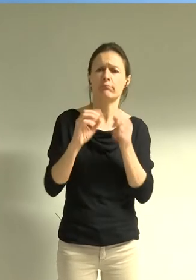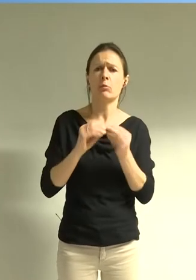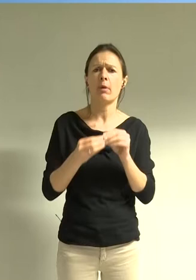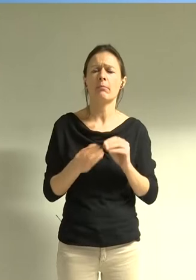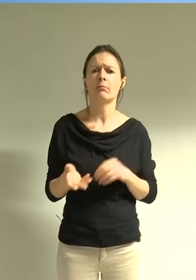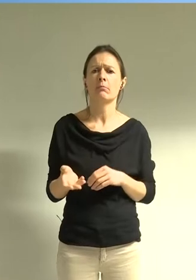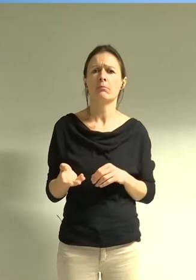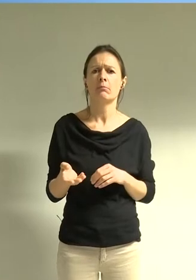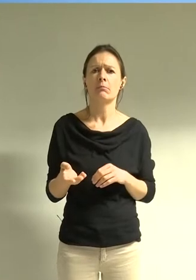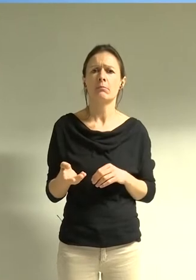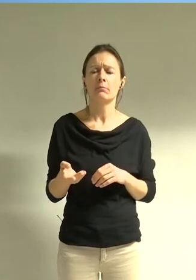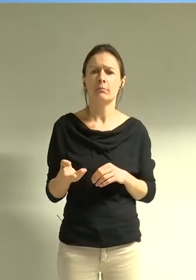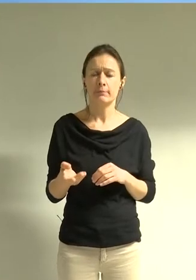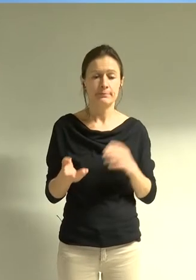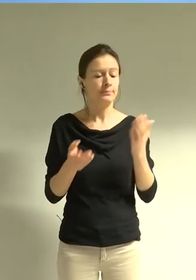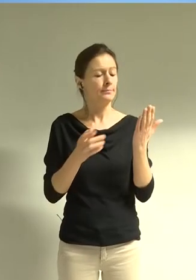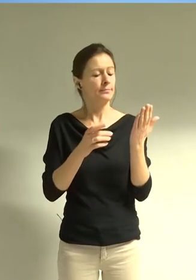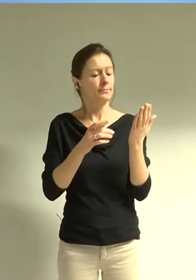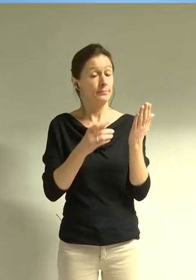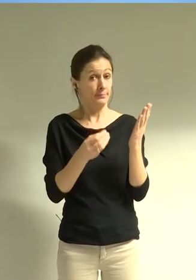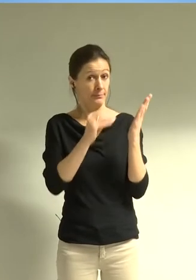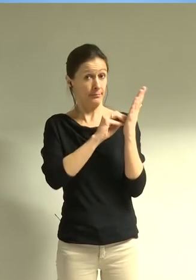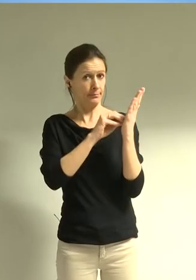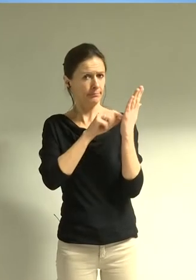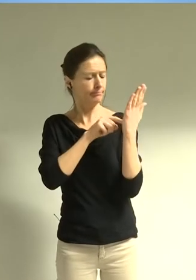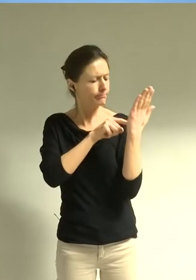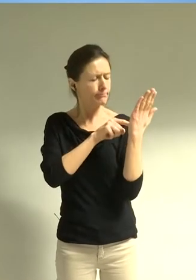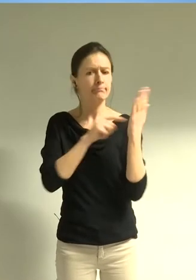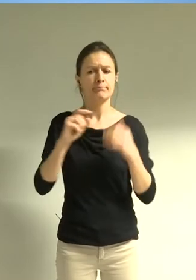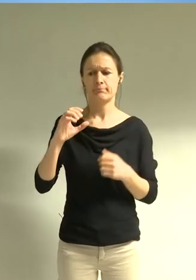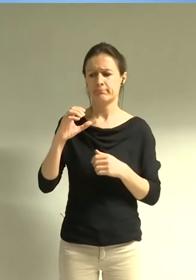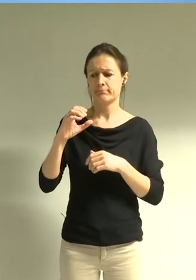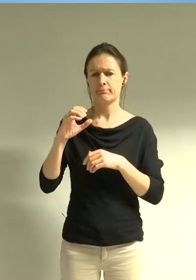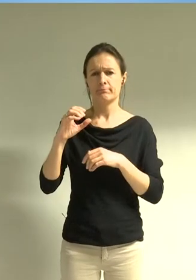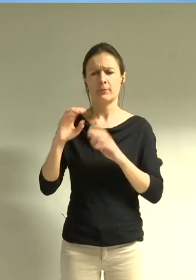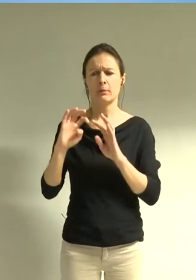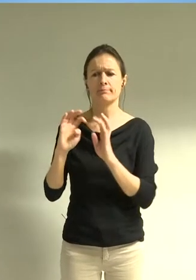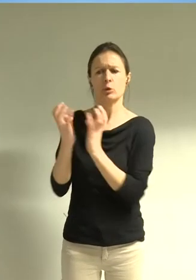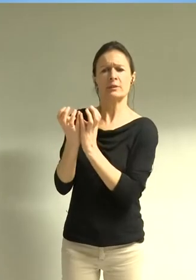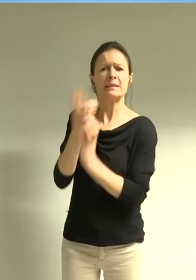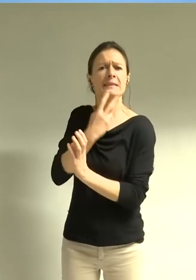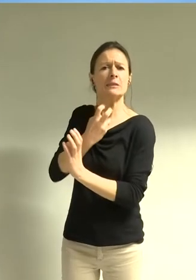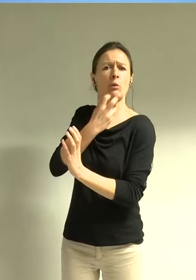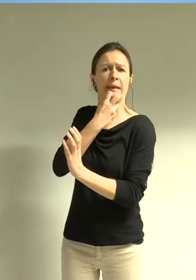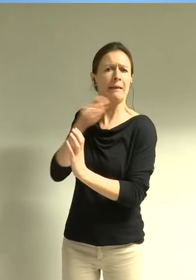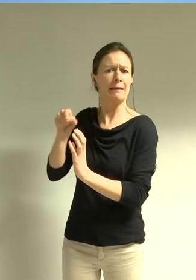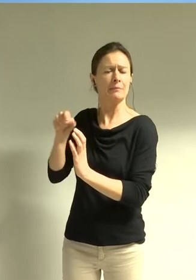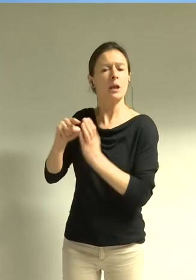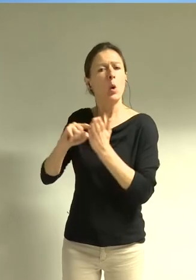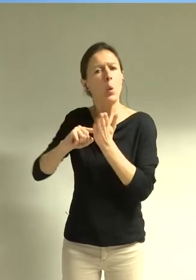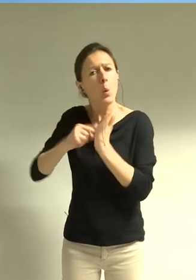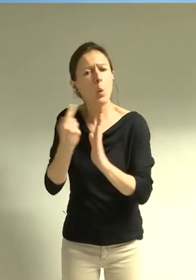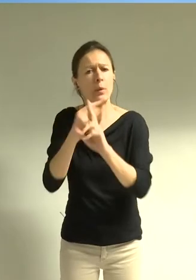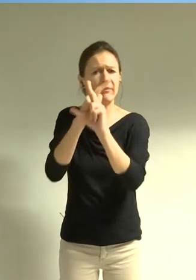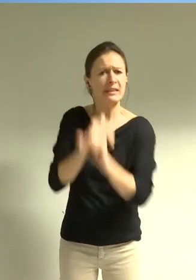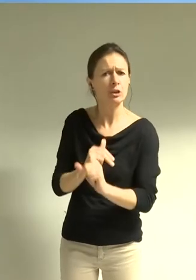on redéfinit dans cette délibération les conseils citoyens mais en fait vous créer de nouvelles